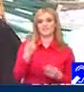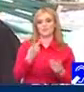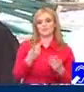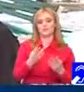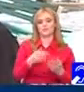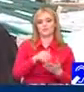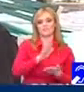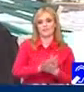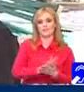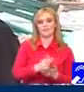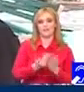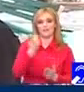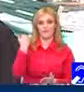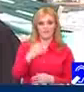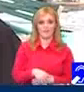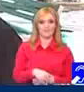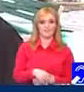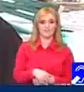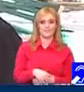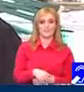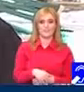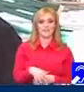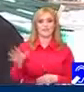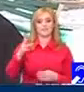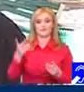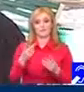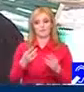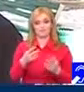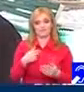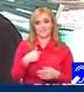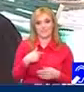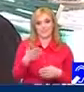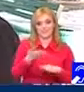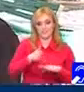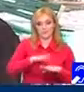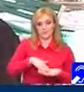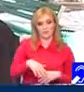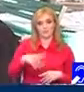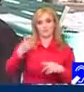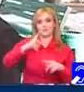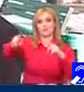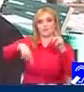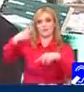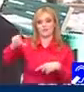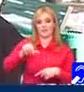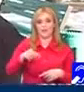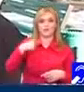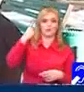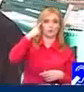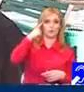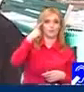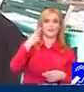exemplu, săptămâna asta, într-o zi fixă a săptămânii, trebuie să te înscrii pe săptămâna viitoare. Și atunci te gândești, merită să